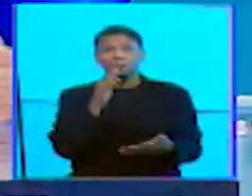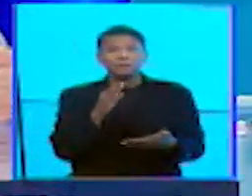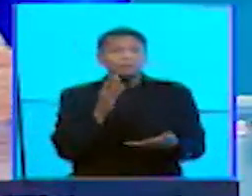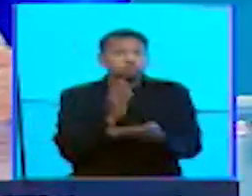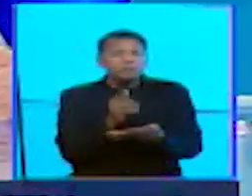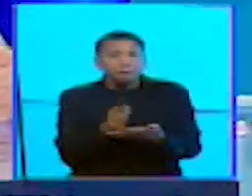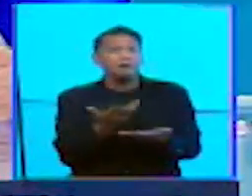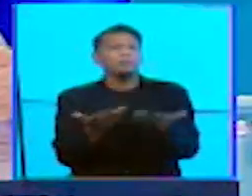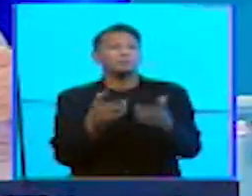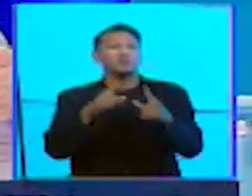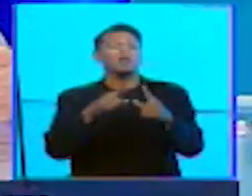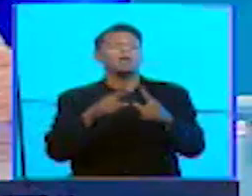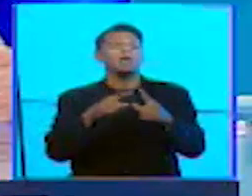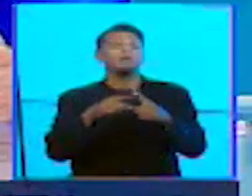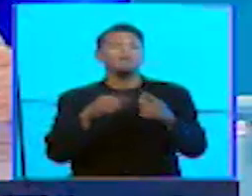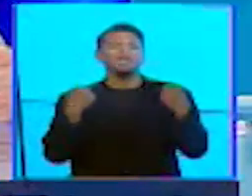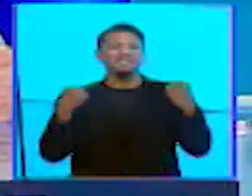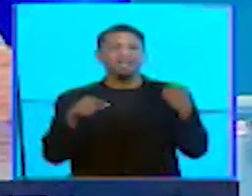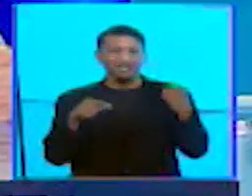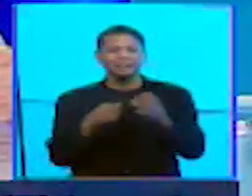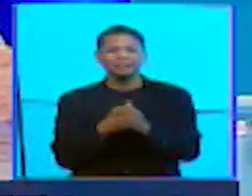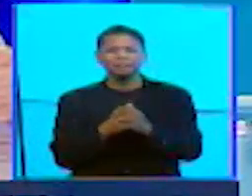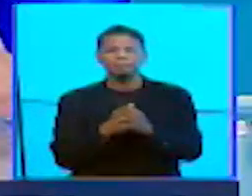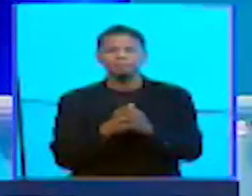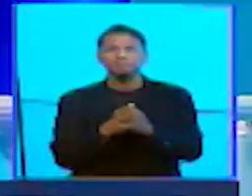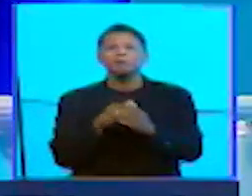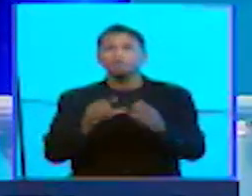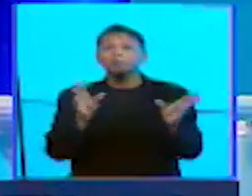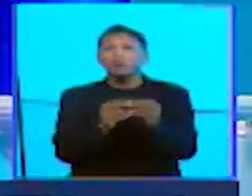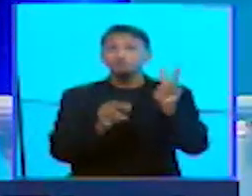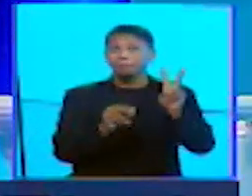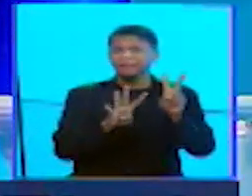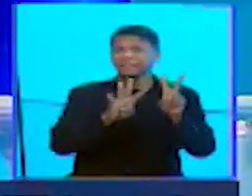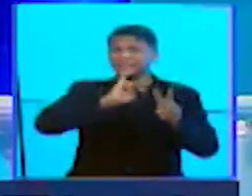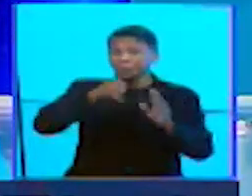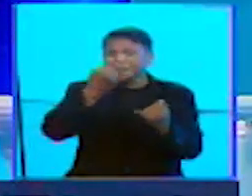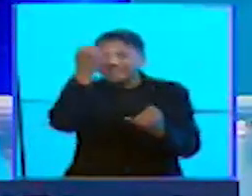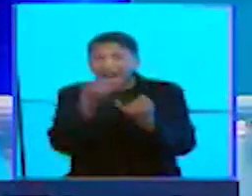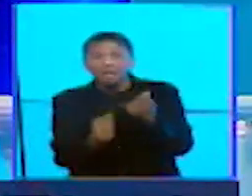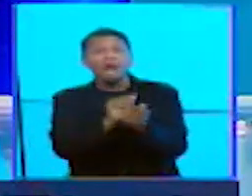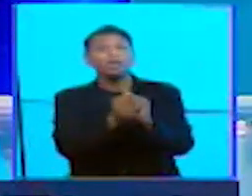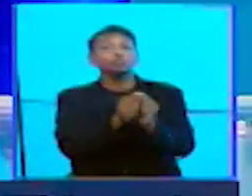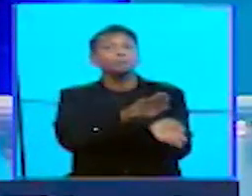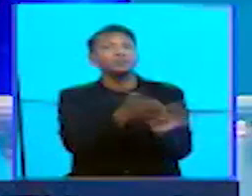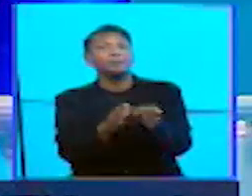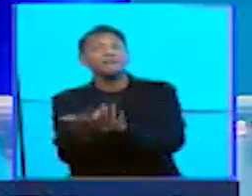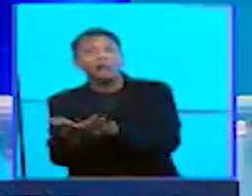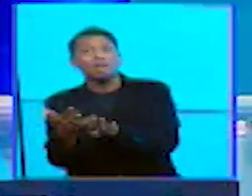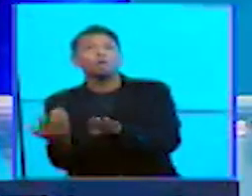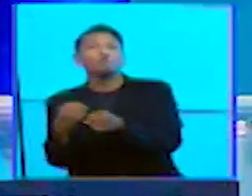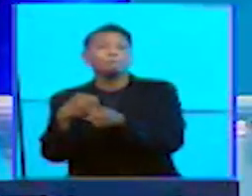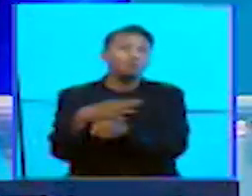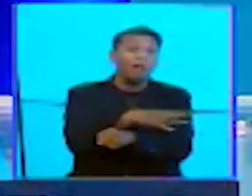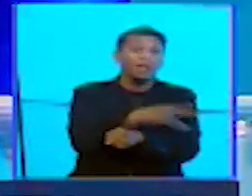mempertimbangkan aspek kesehatan. Meski menunjukkan tren penurunan dalam 24 jam terakhir, kasus kematian dan